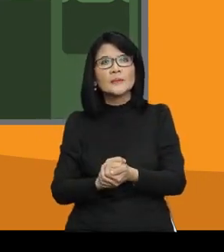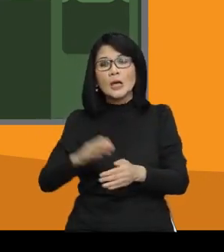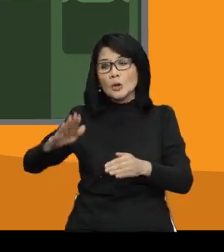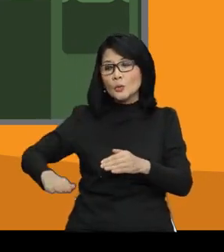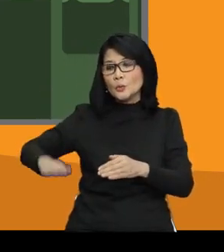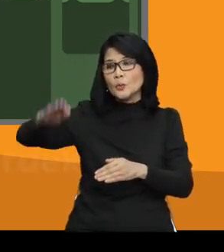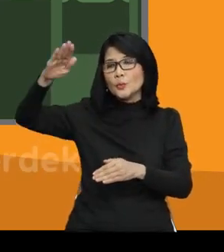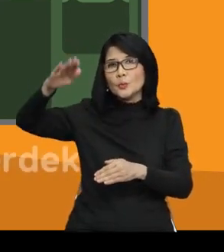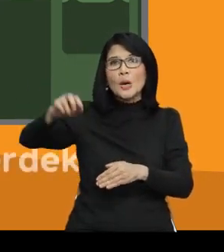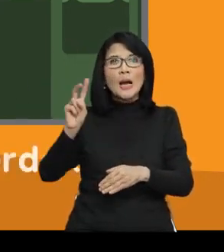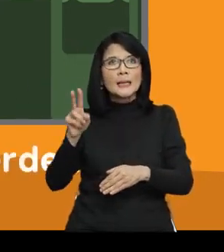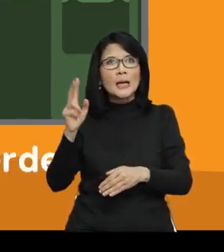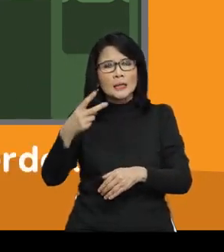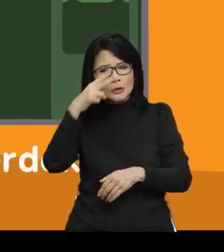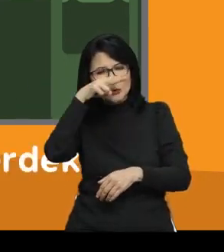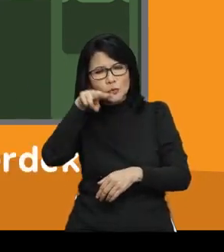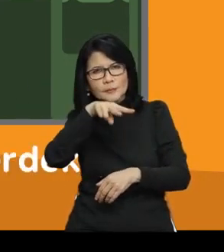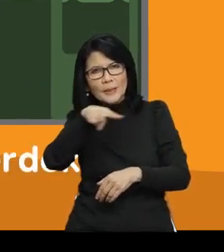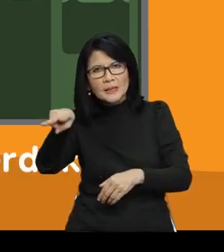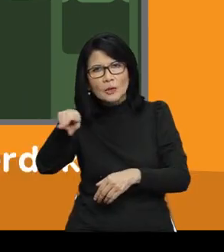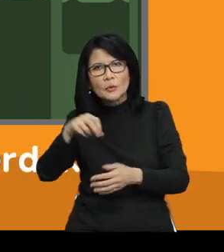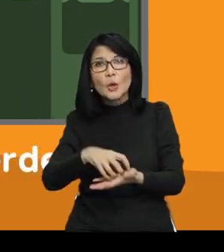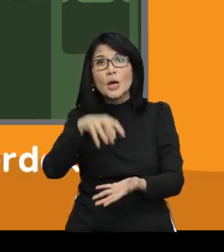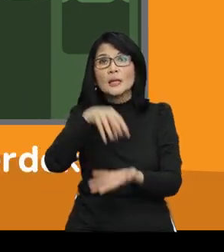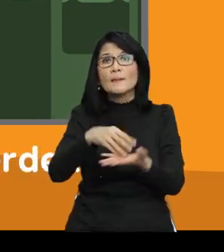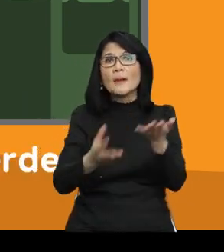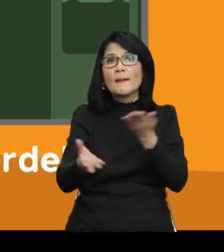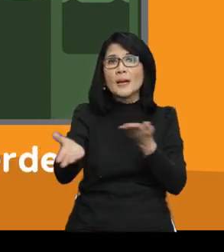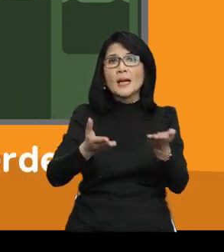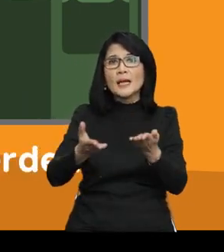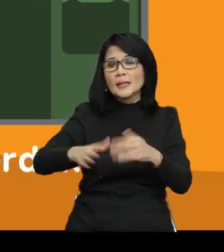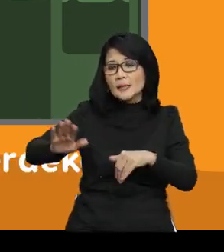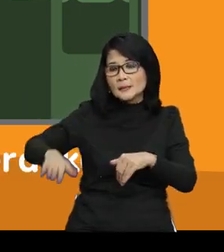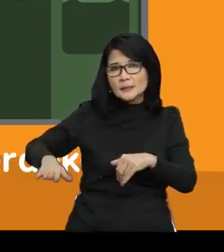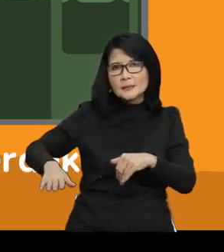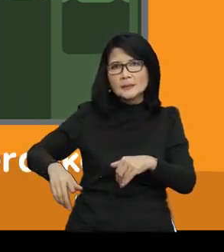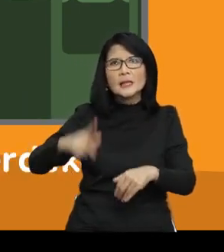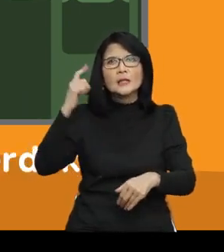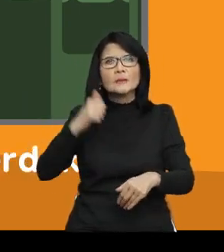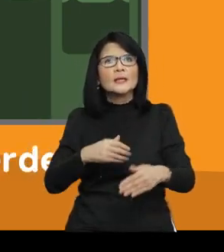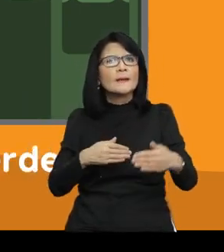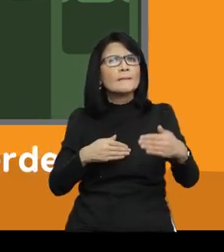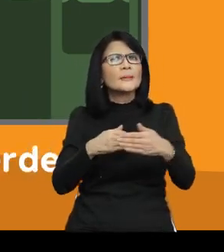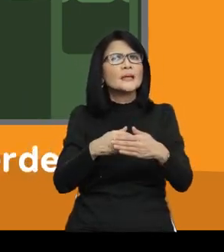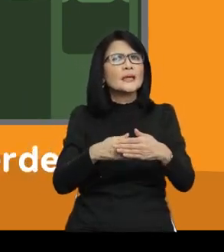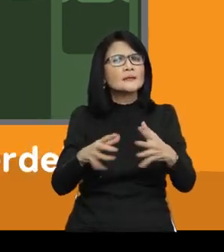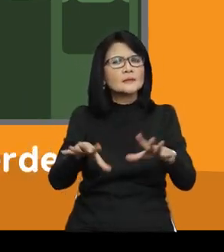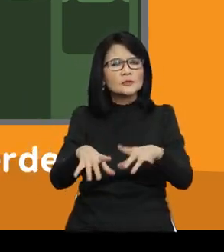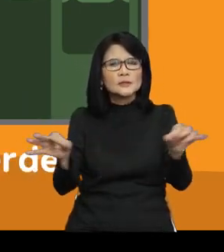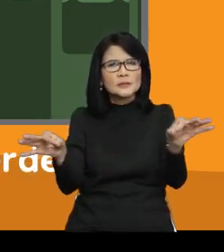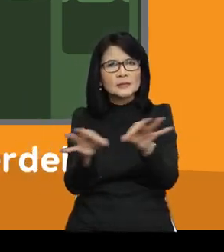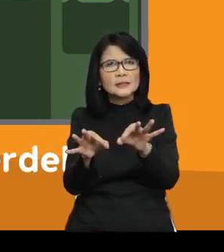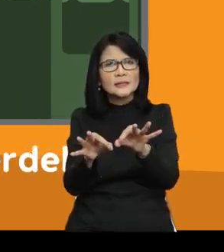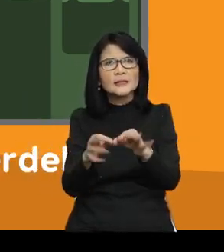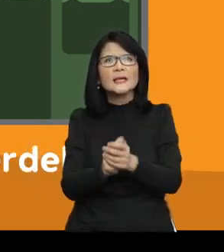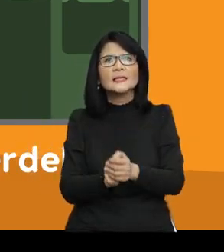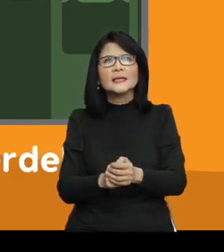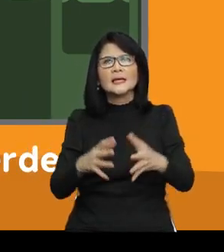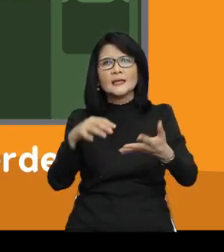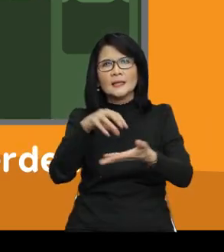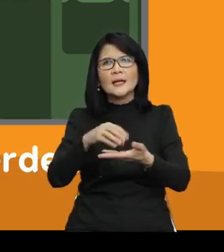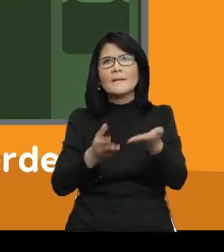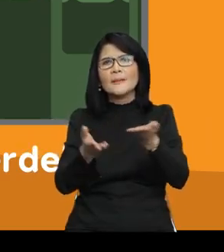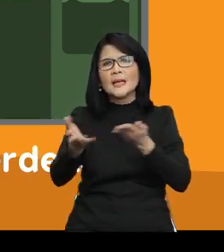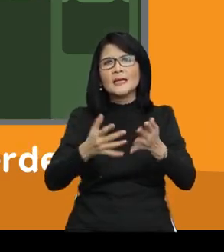tumbuh kembang balita terus dipantau. Lokasi pelayanan untuk balita diupayakan berdekatan dengan lokasi layanan kesehatan